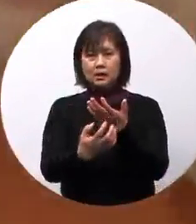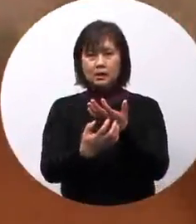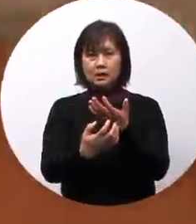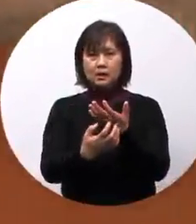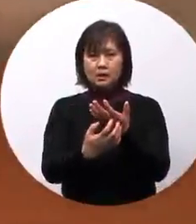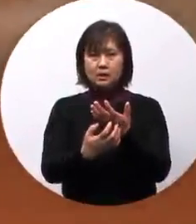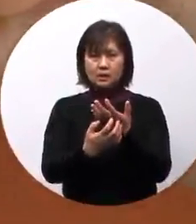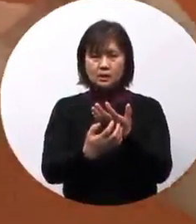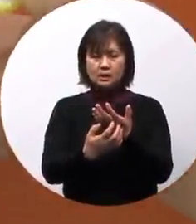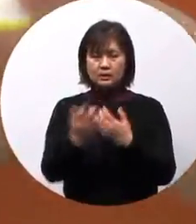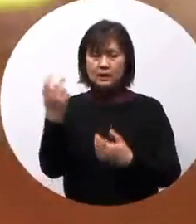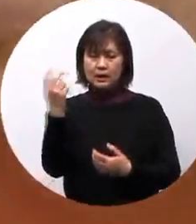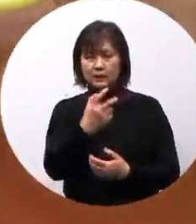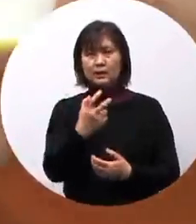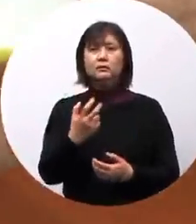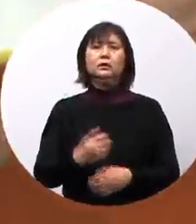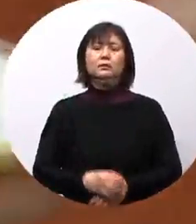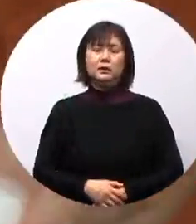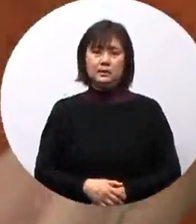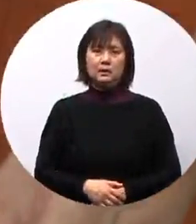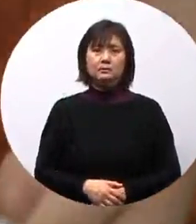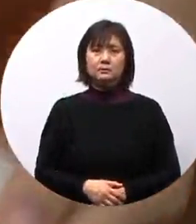しっかり固くなりましたね。 はい。